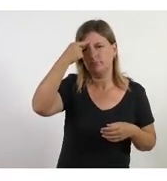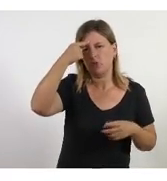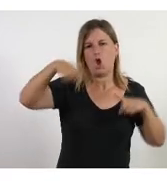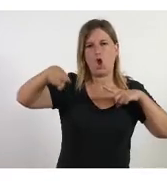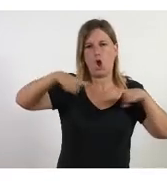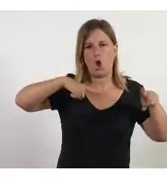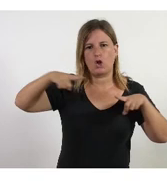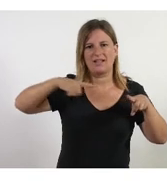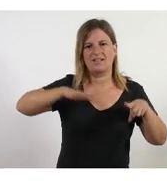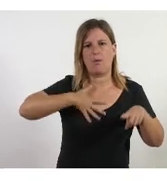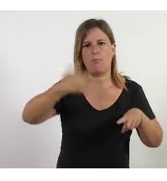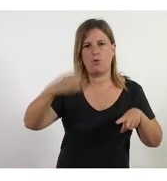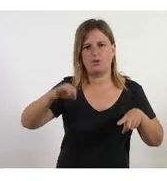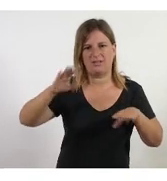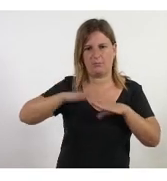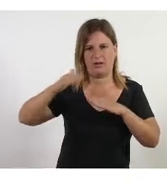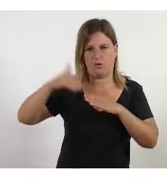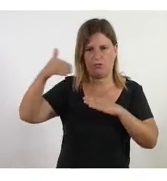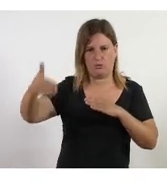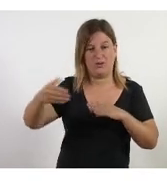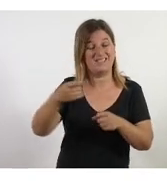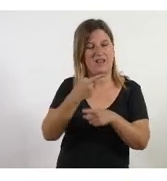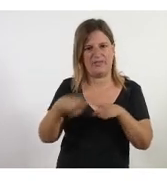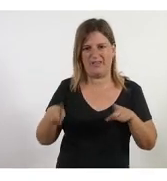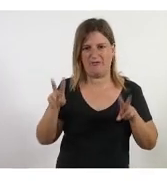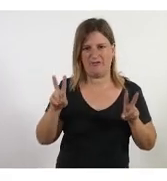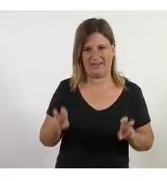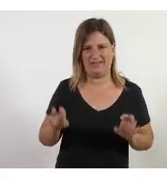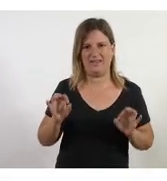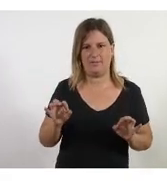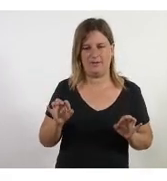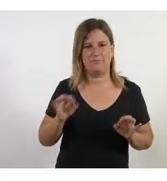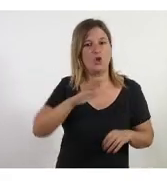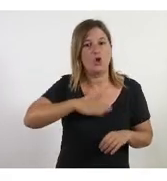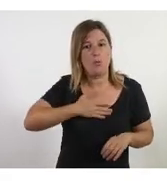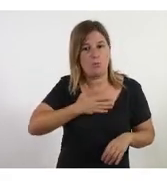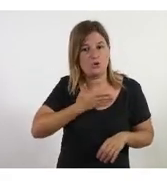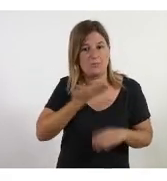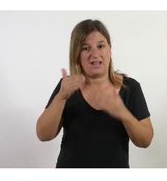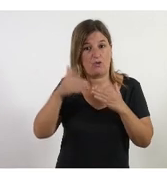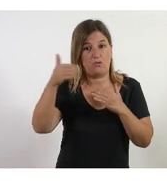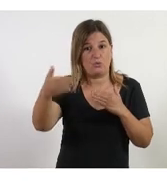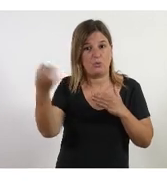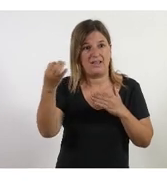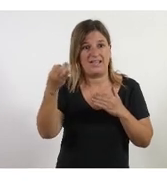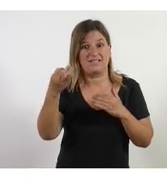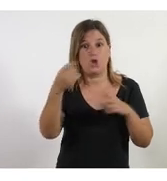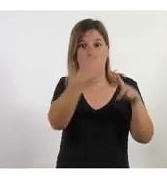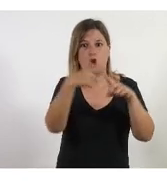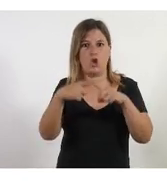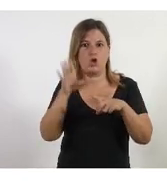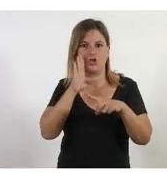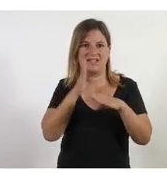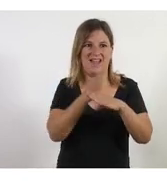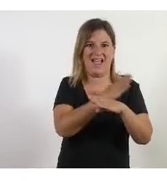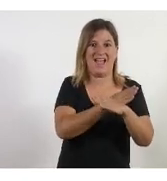de futur, que és una cosa més ben diferent. I les possibilitats de futur són el que jo ja he fet abans, que és a la